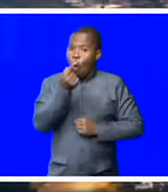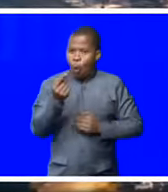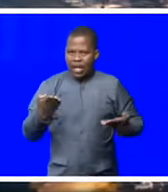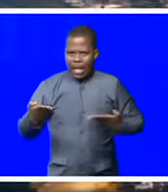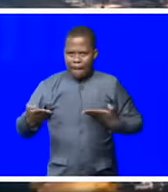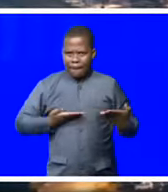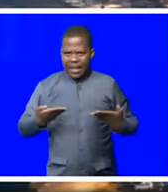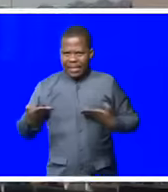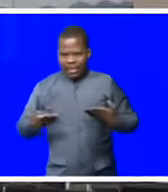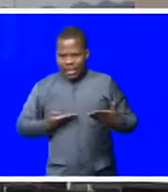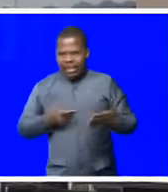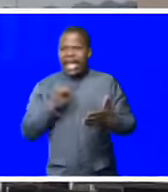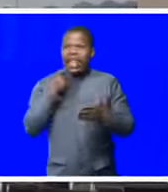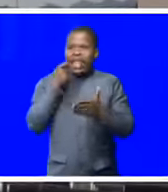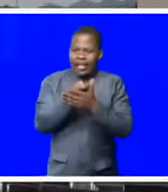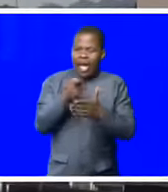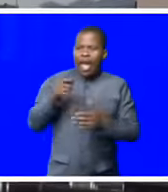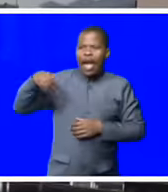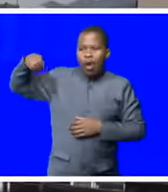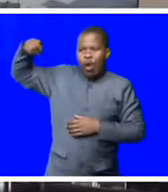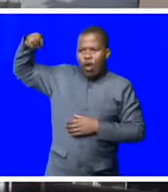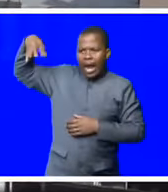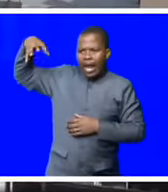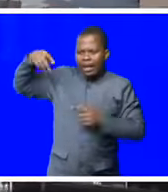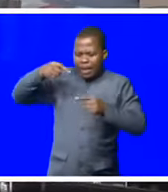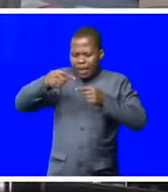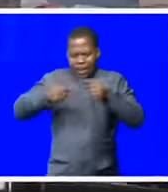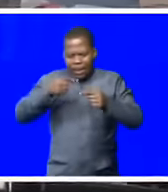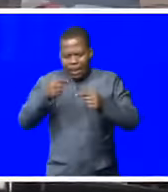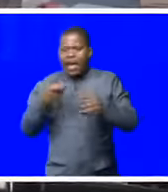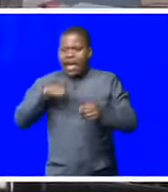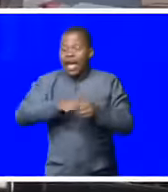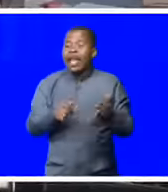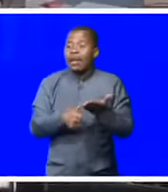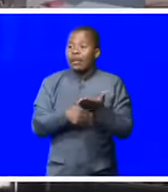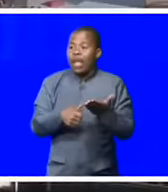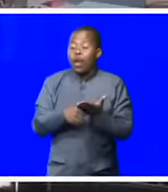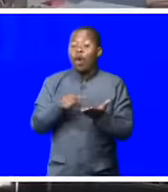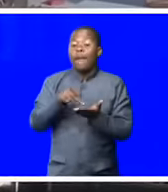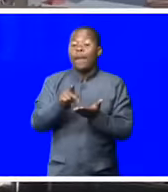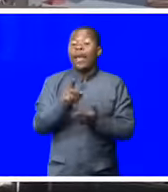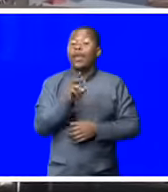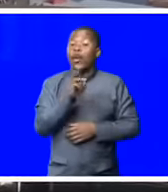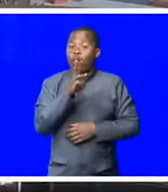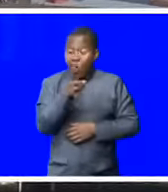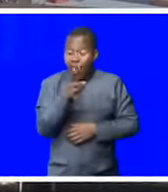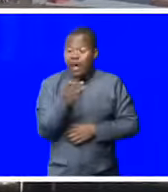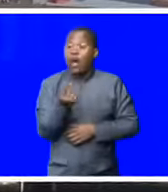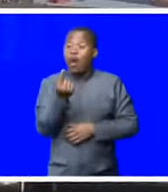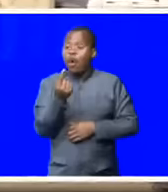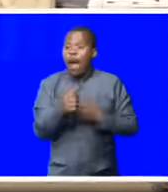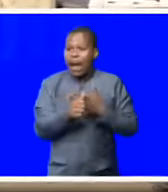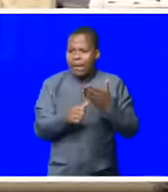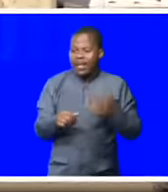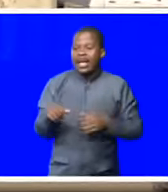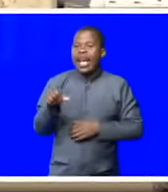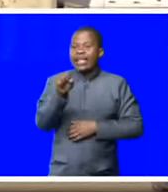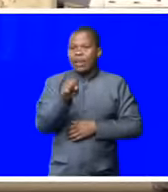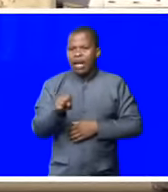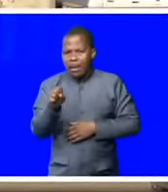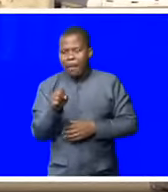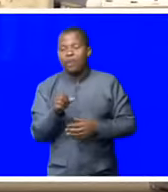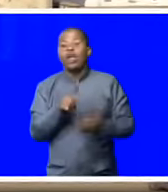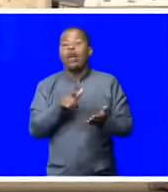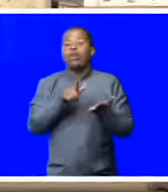umthelo. Mhlalulunye enyangeni letako uyaqala kusebenza umthetho wemthelo wenzengo iVAT